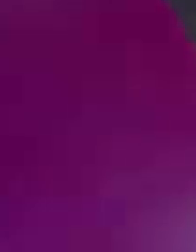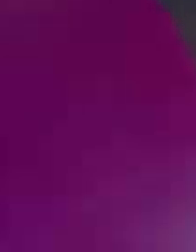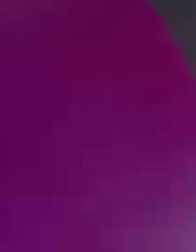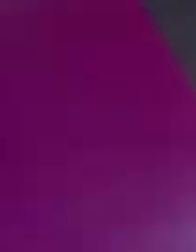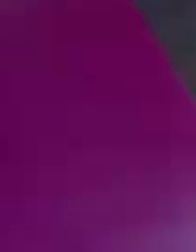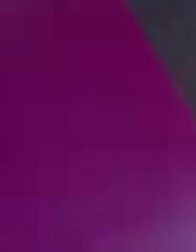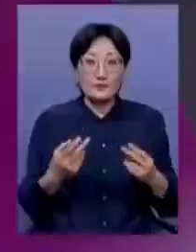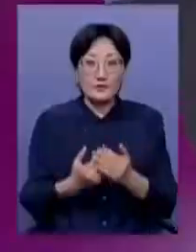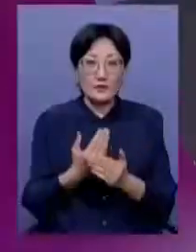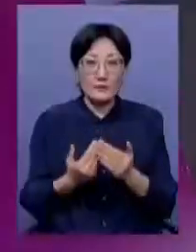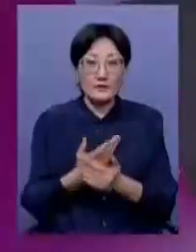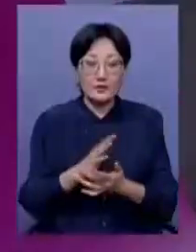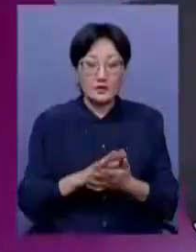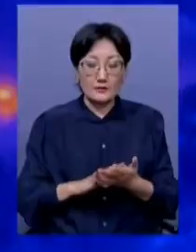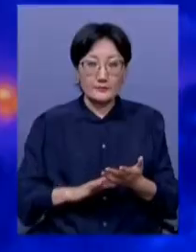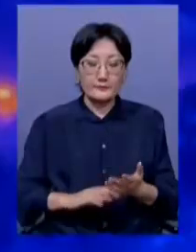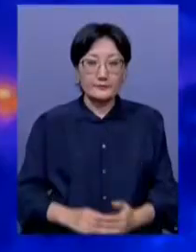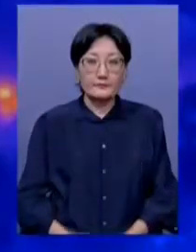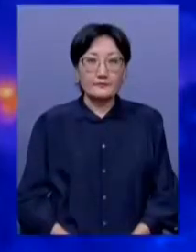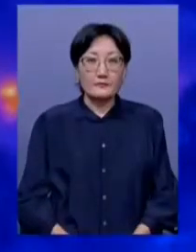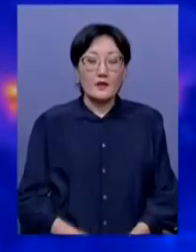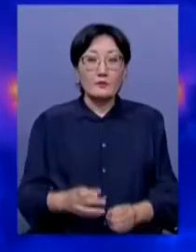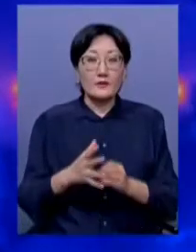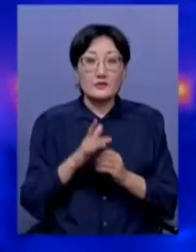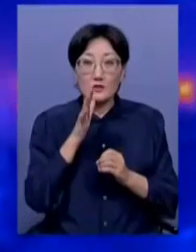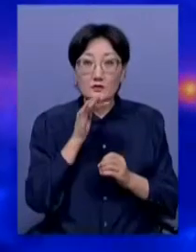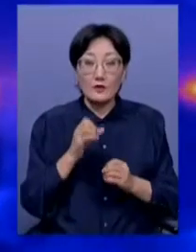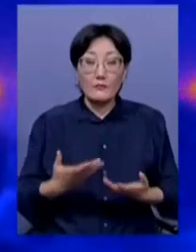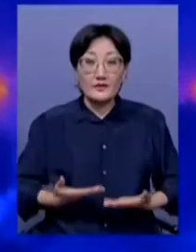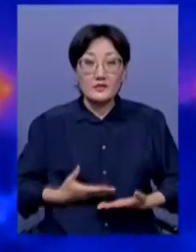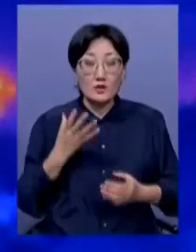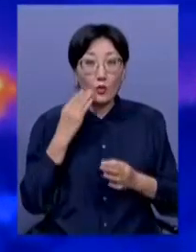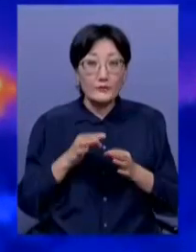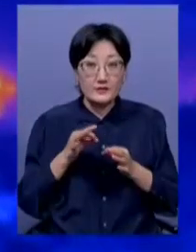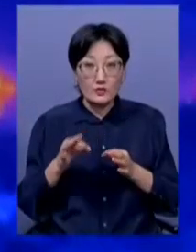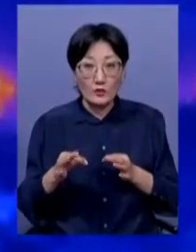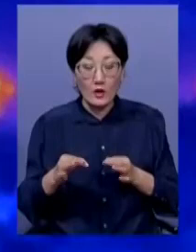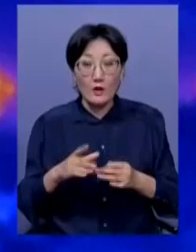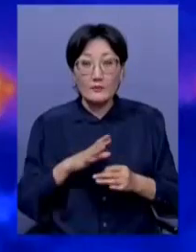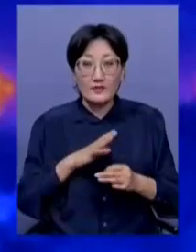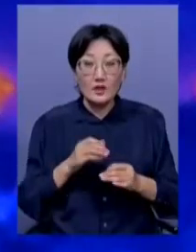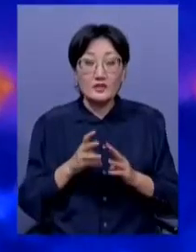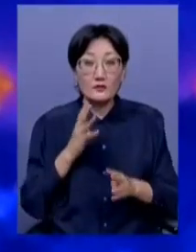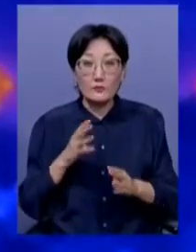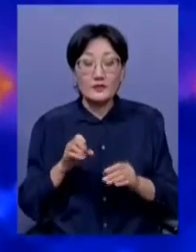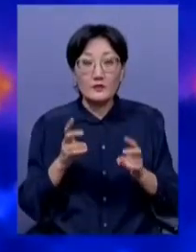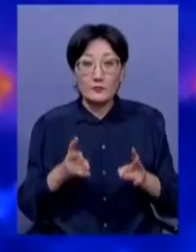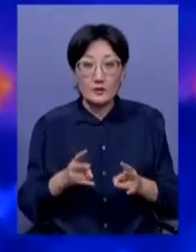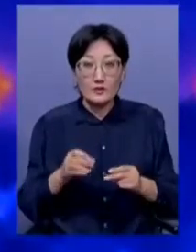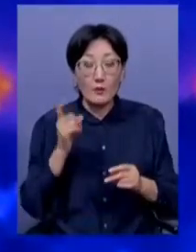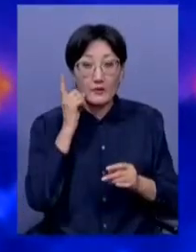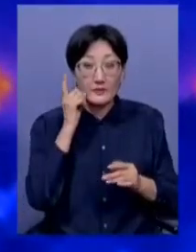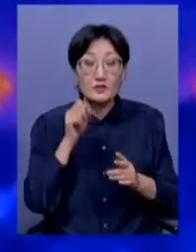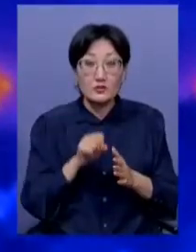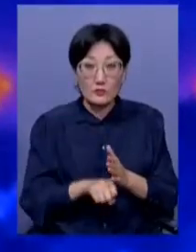Вы смотрите новости, мы продолжаем. 15-летняя жительница Алматинской области стала очередной жертвой мобильного